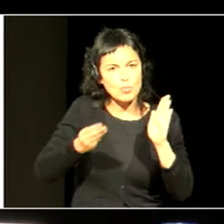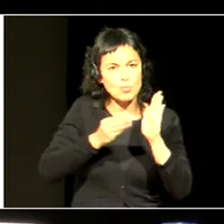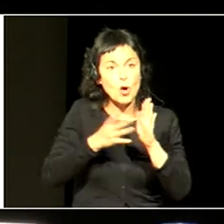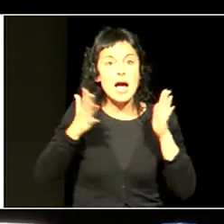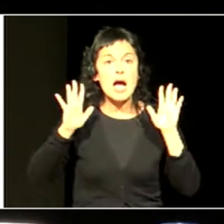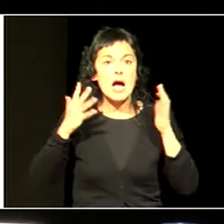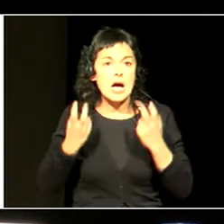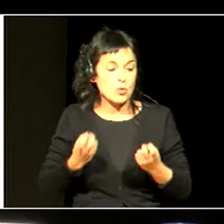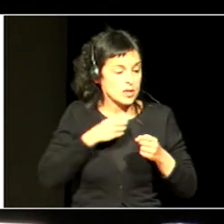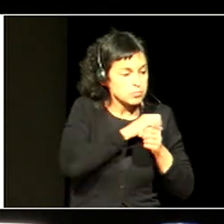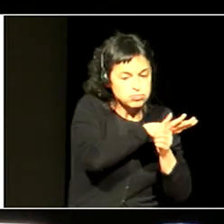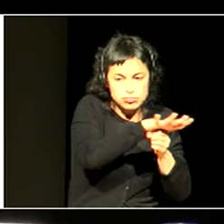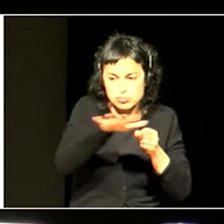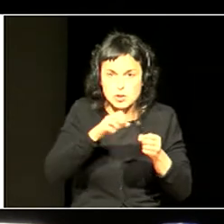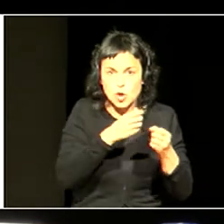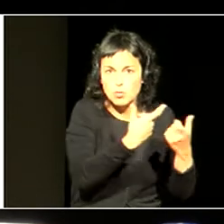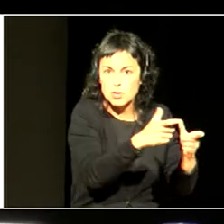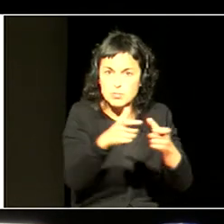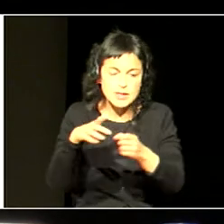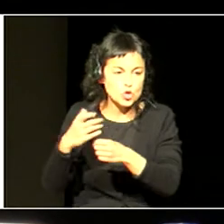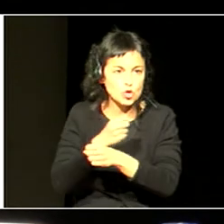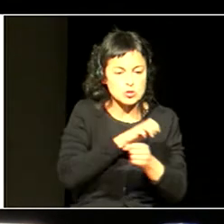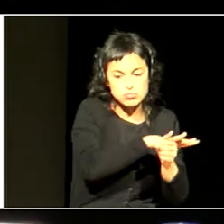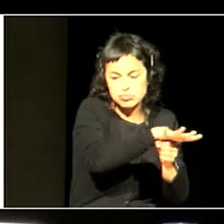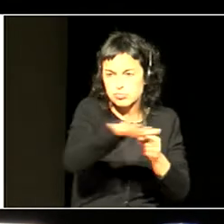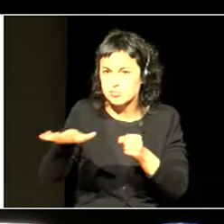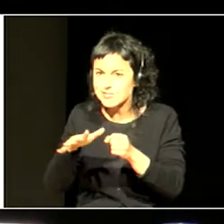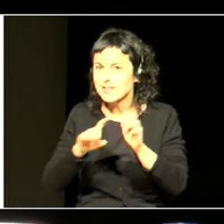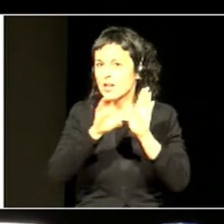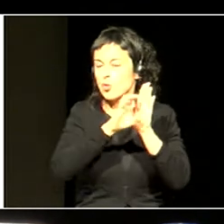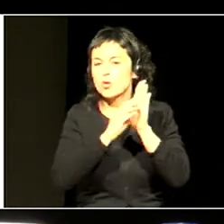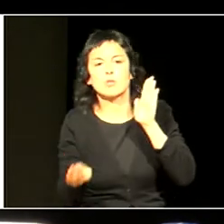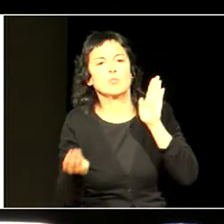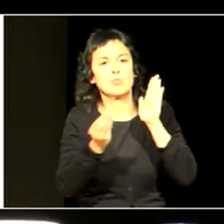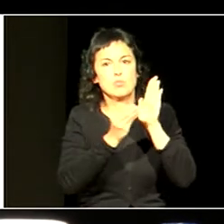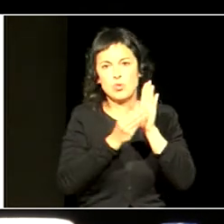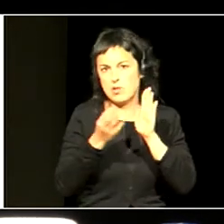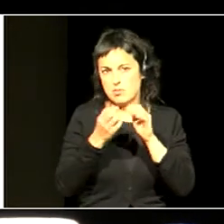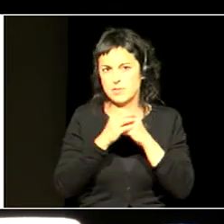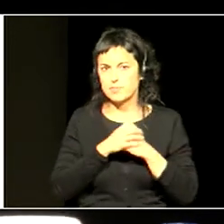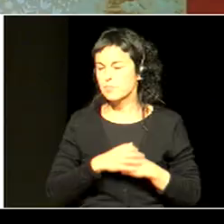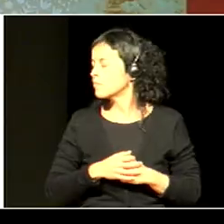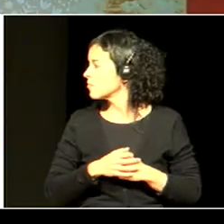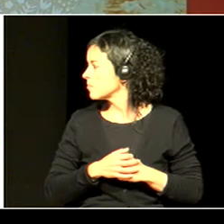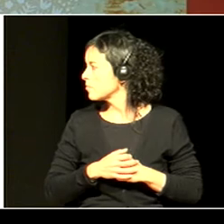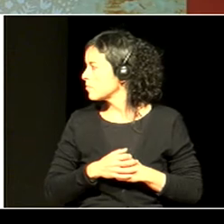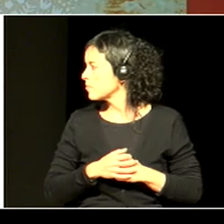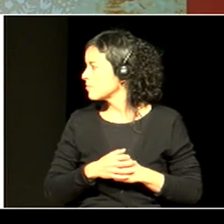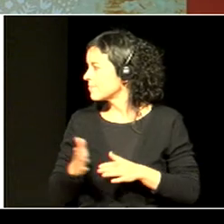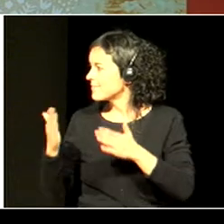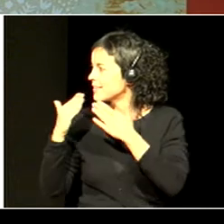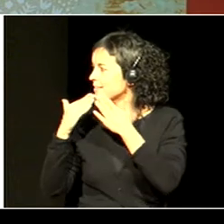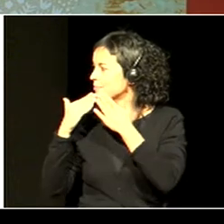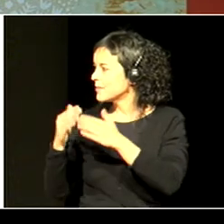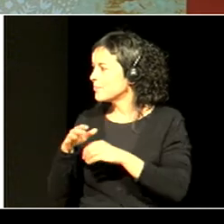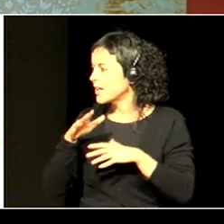be, txertatut egon behar da. Eta gero komentatuko dut urrengo galderetan gauza gehitxu hau. Ederki. Horren